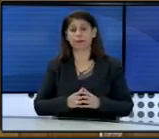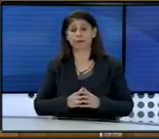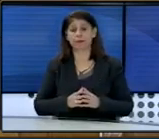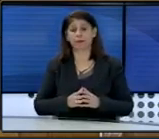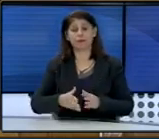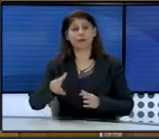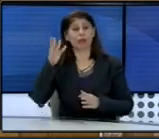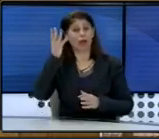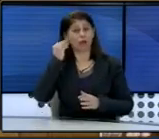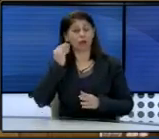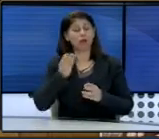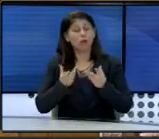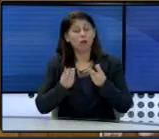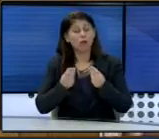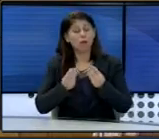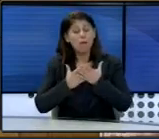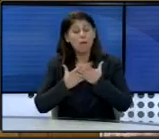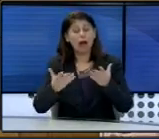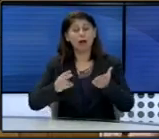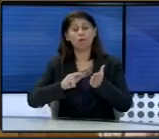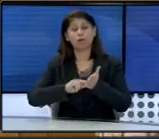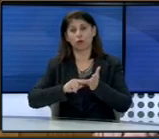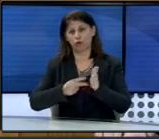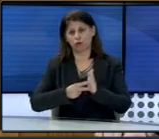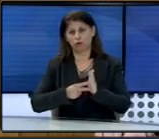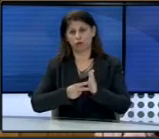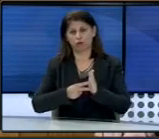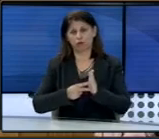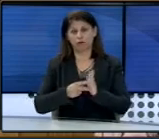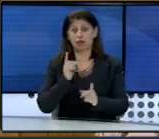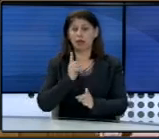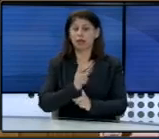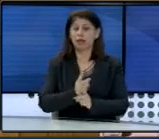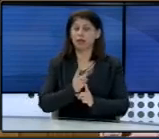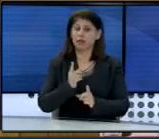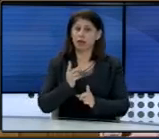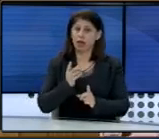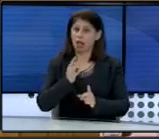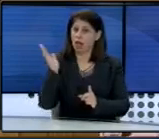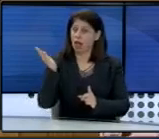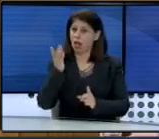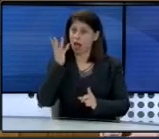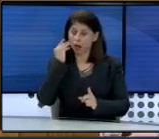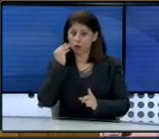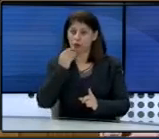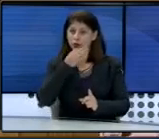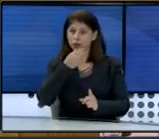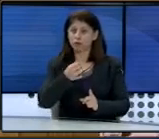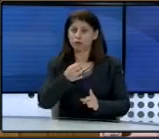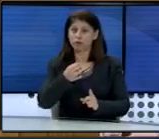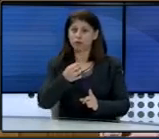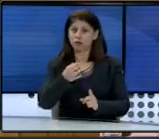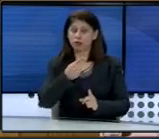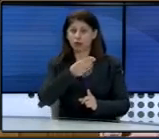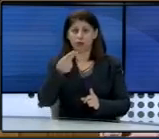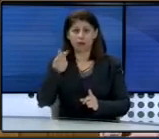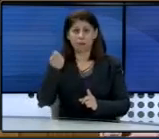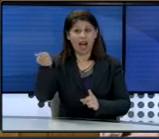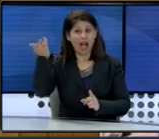σας άκουσα με πολύ μεγάλη προσοχή και ιδιαίτερα να κάνετε αναφορά στο κύμα της